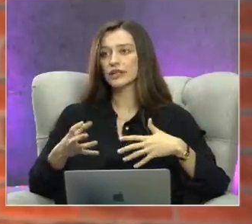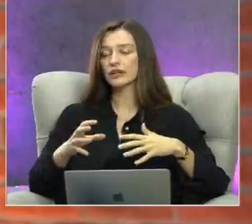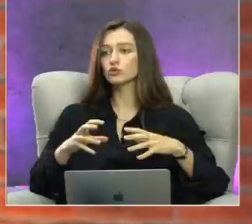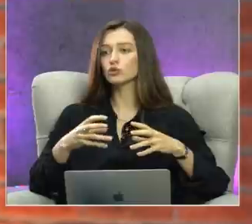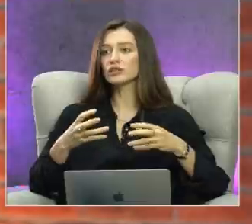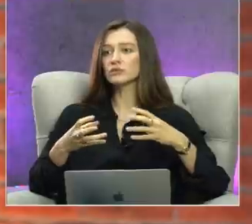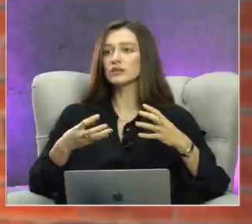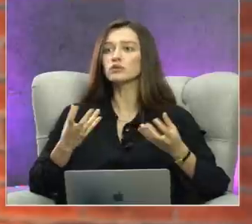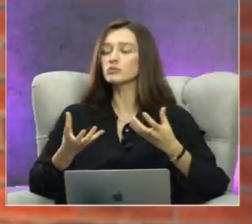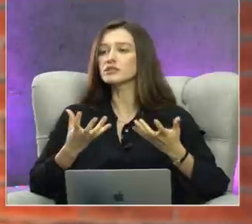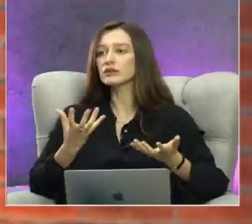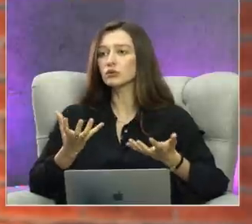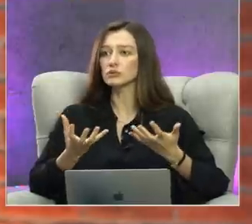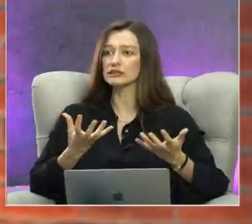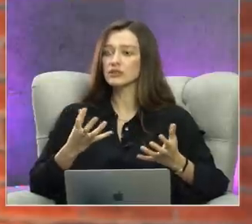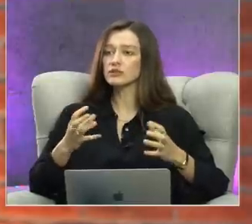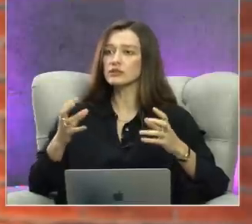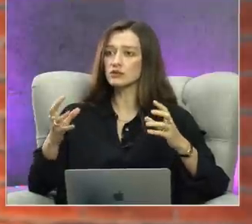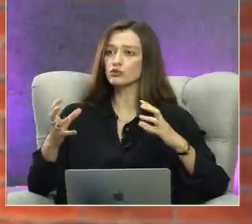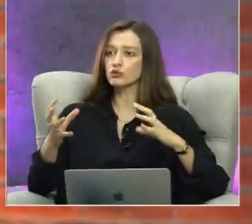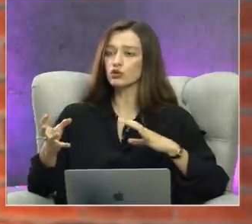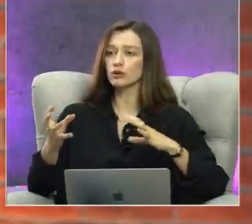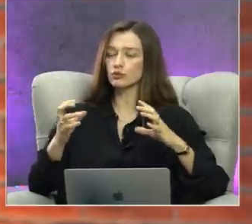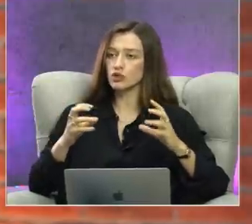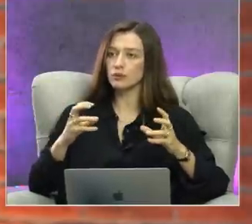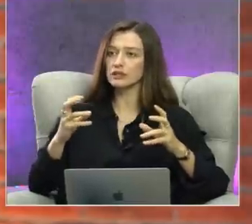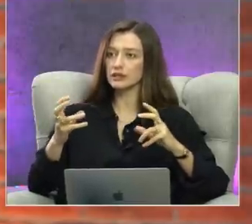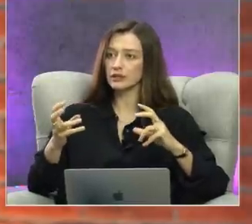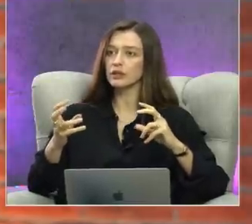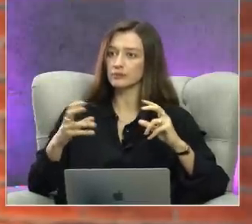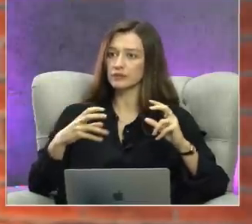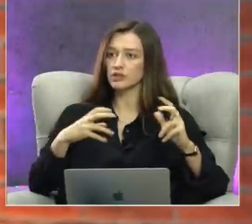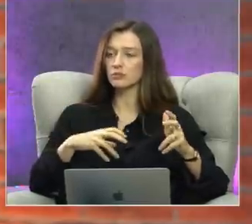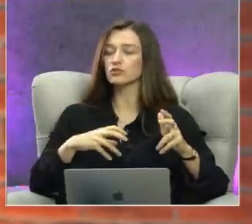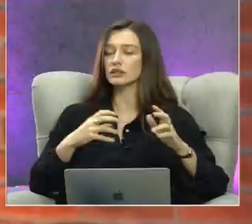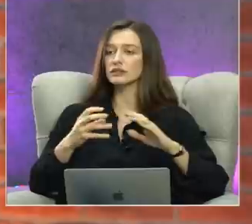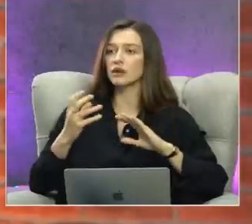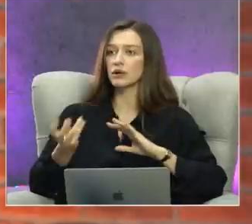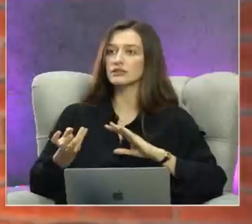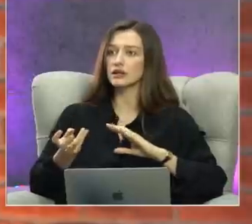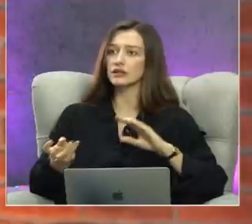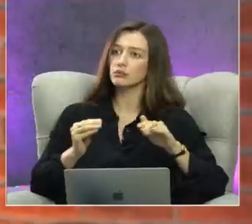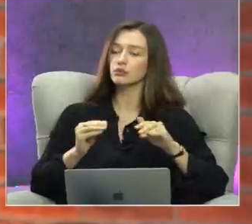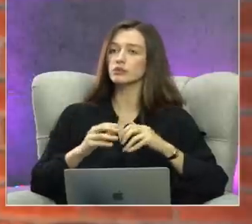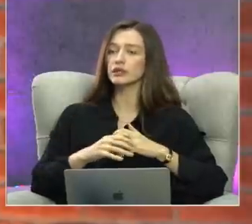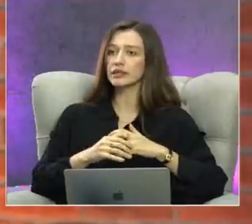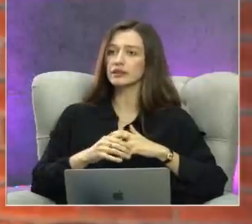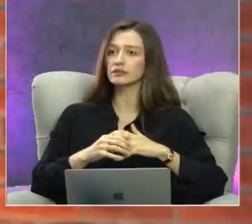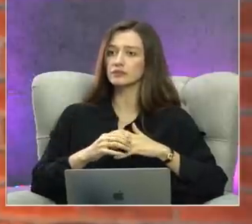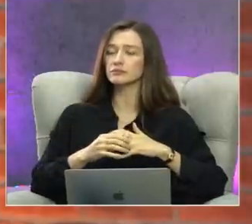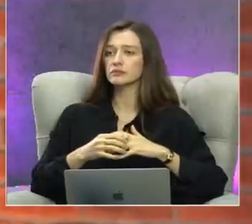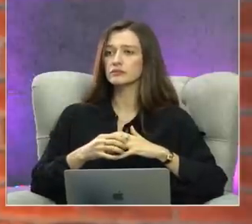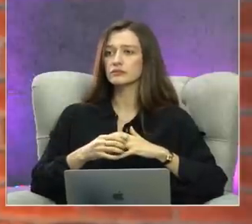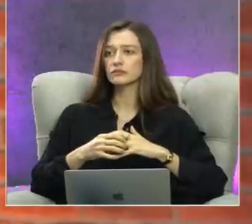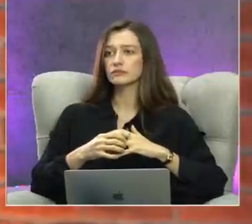mümkün mü? Yani sorularımızın anatomisi ne olmalı? Şimdi hazır soru sormak, onun cevaplarını aramak, bilimin cevaplayacaklarından bahsederken bunu da bir araya